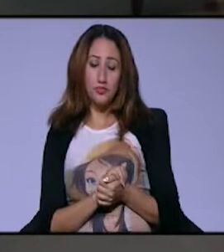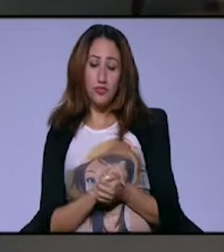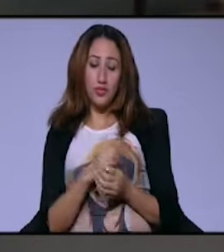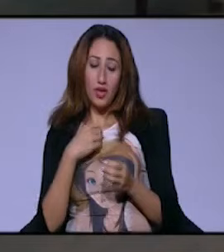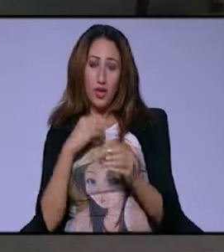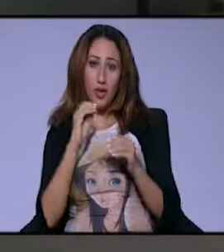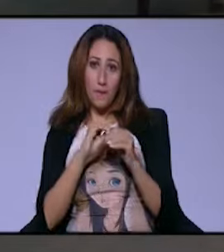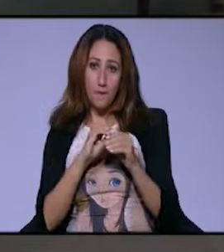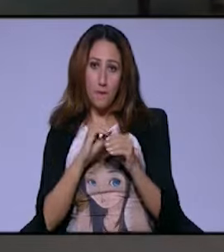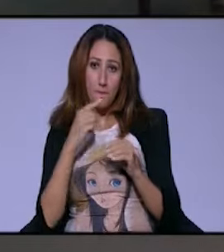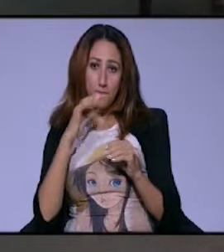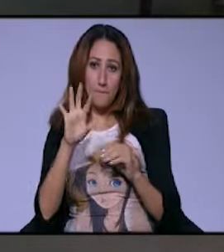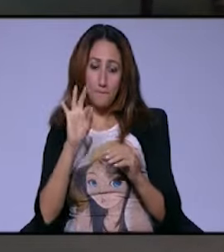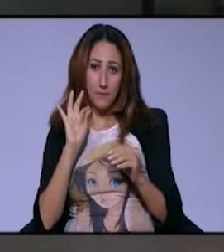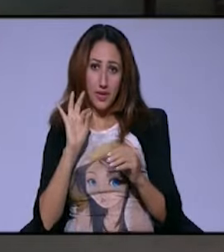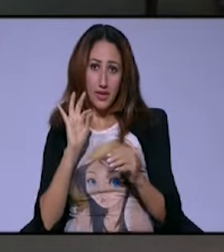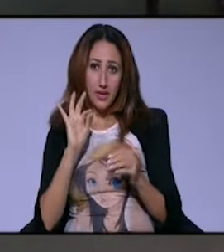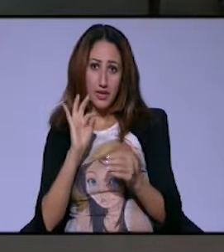من الجنان